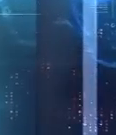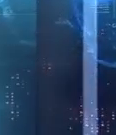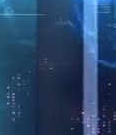жет су